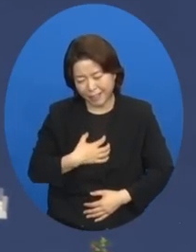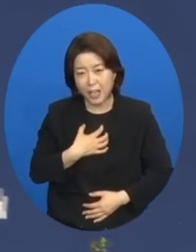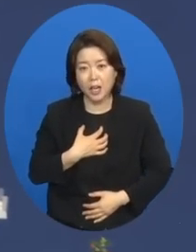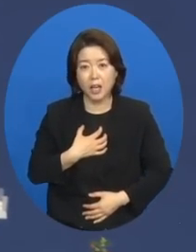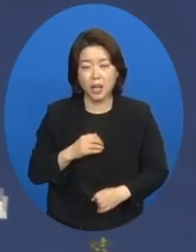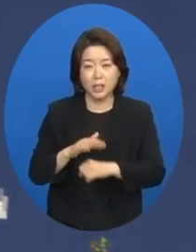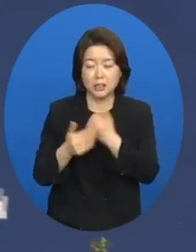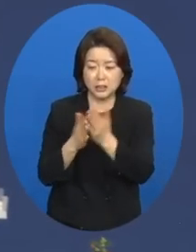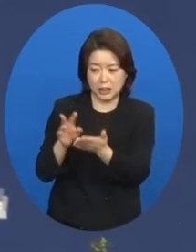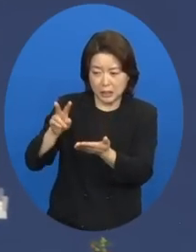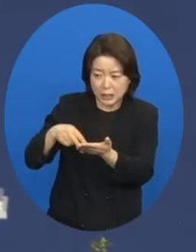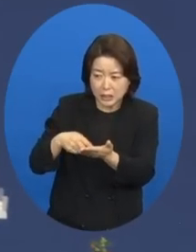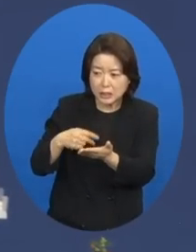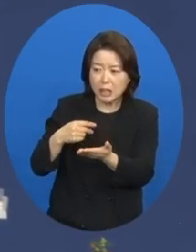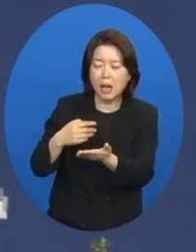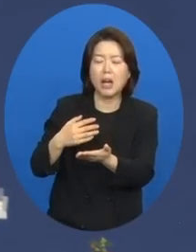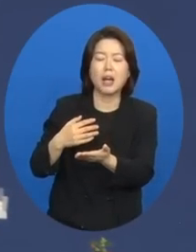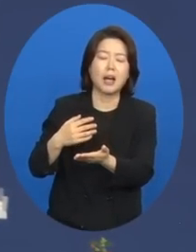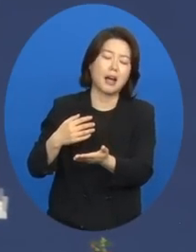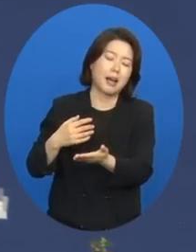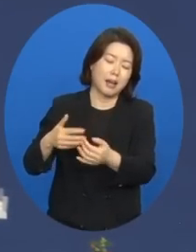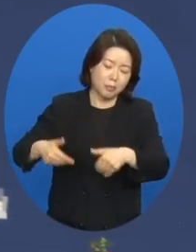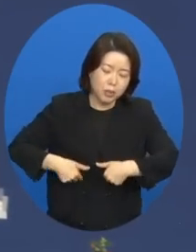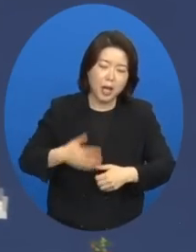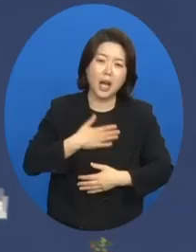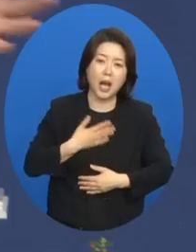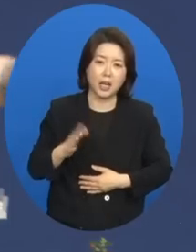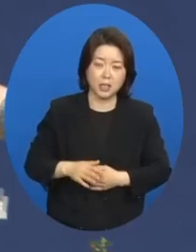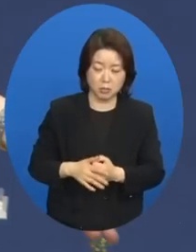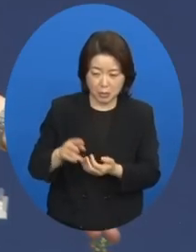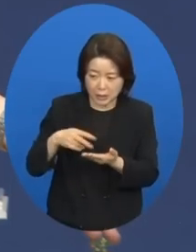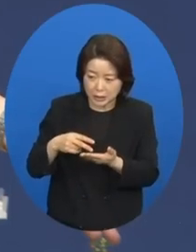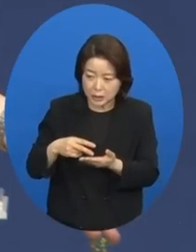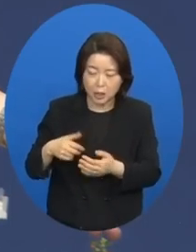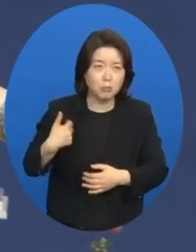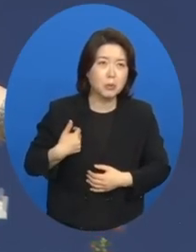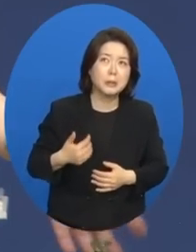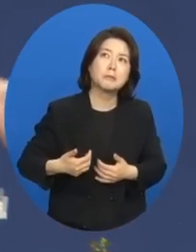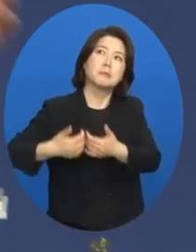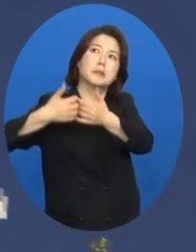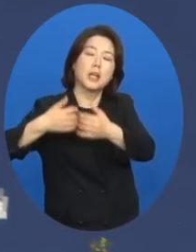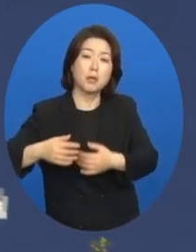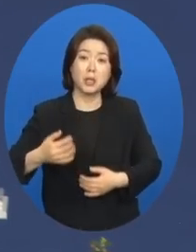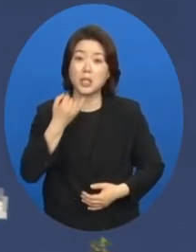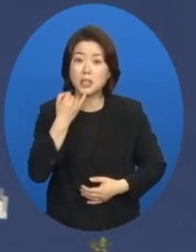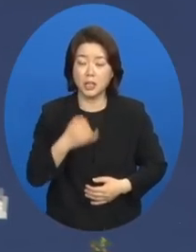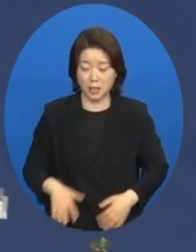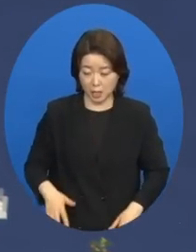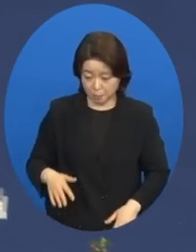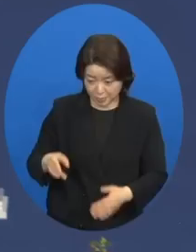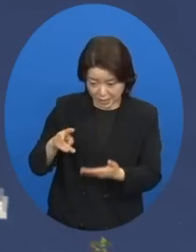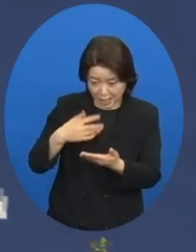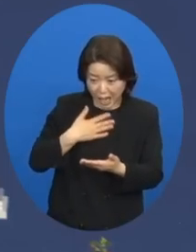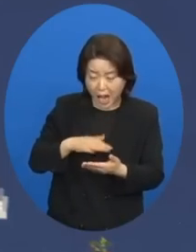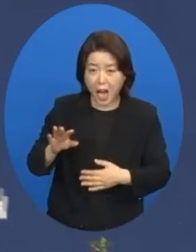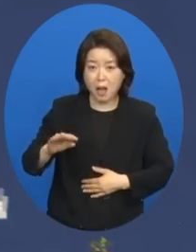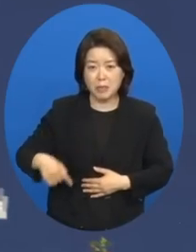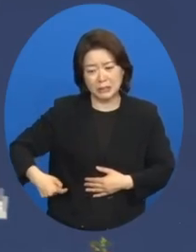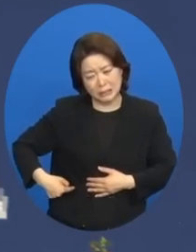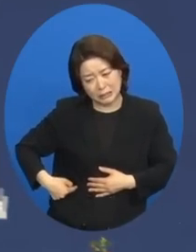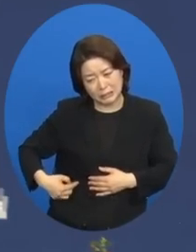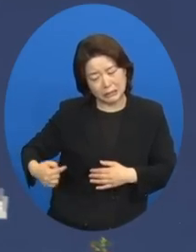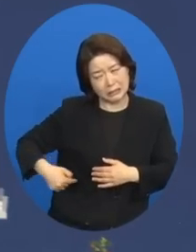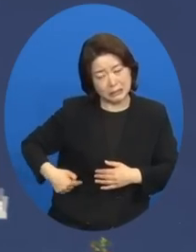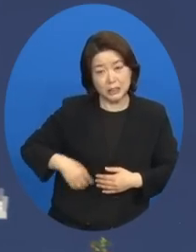성경을 읽어야 되는 줄 알면서도 읽으면 모르고 차라리 개길 때는 괜찮은데, 근데 알면서 이렇게 하면 계속 양심이 공격을